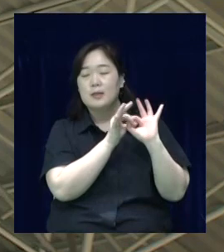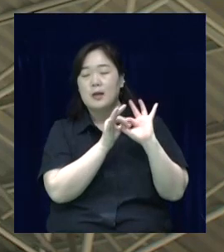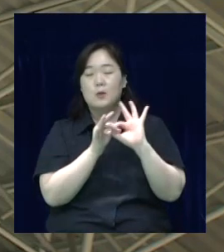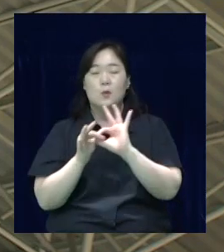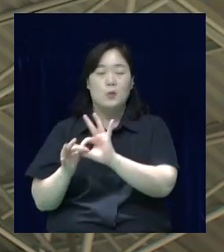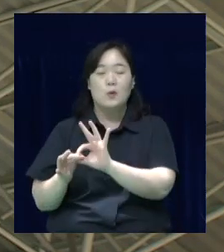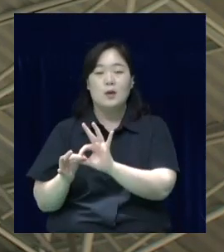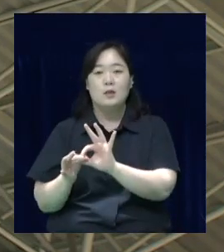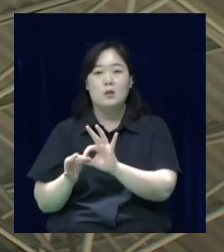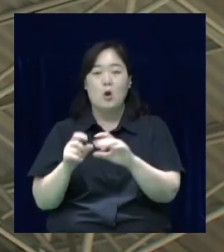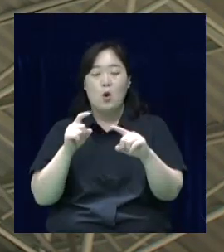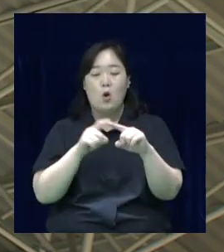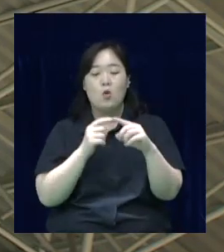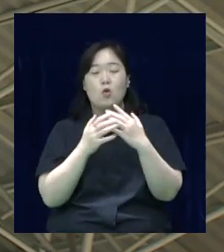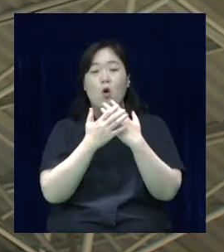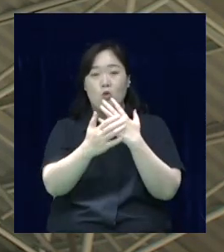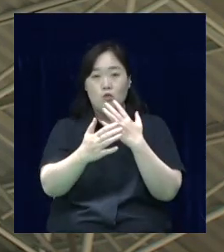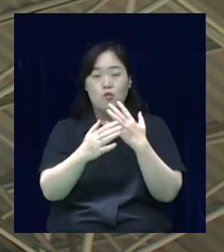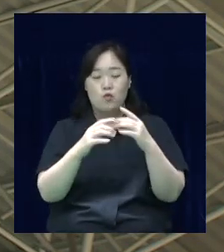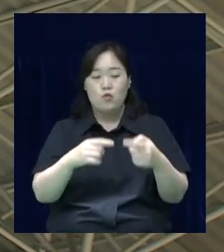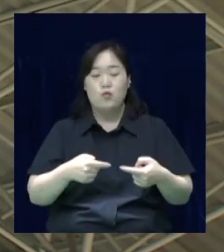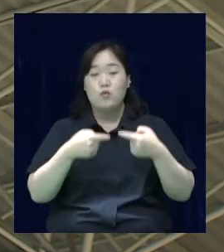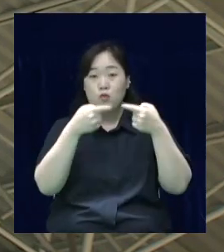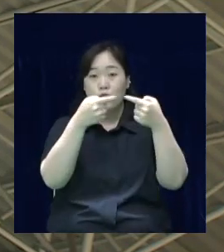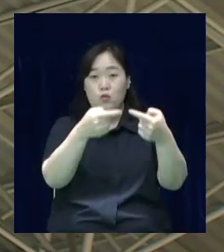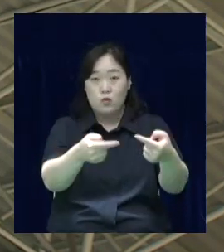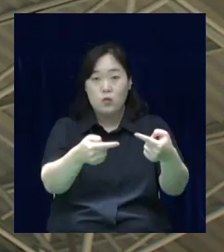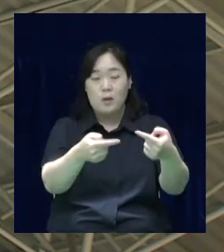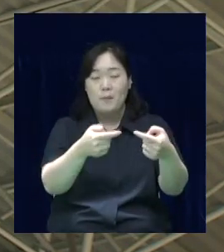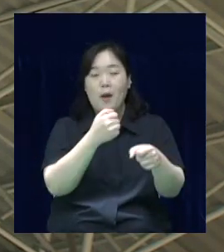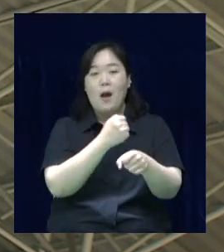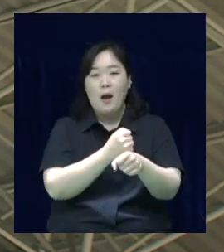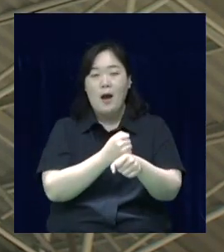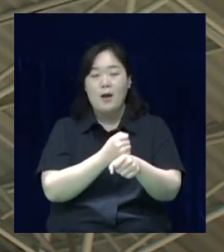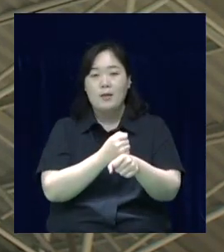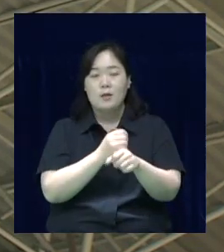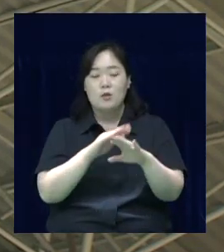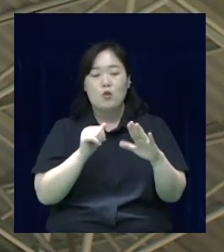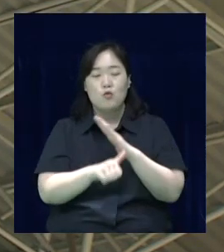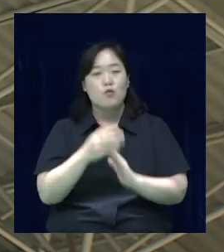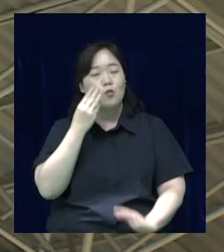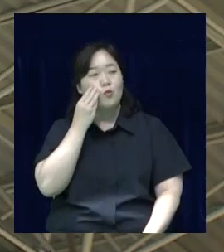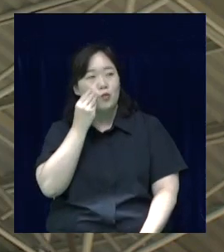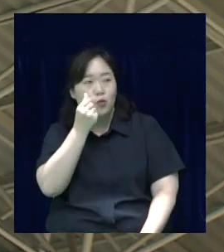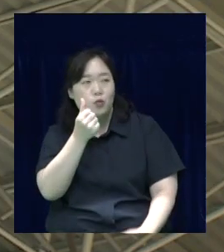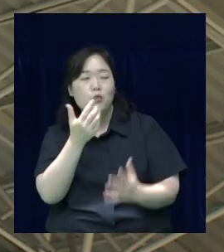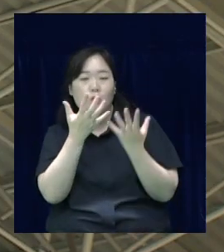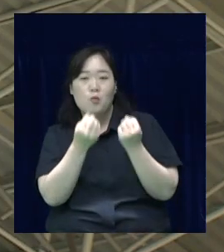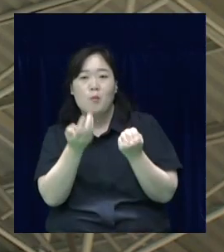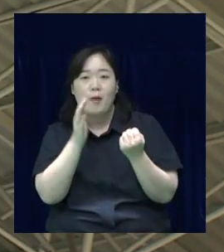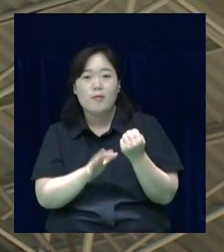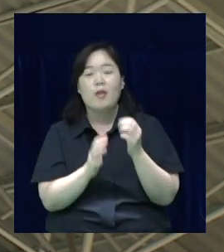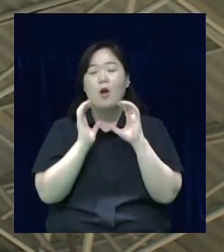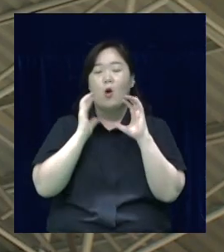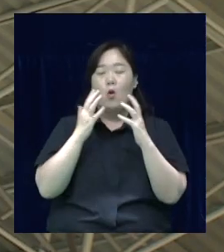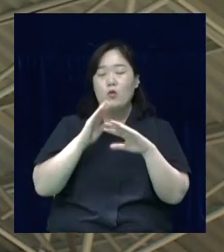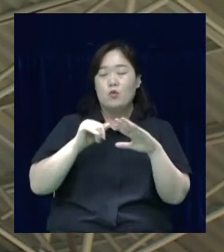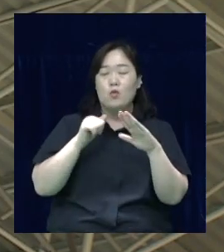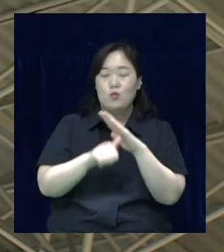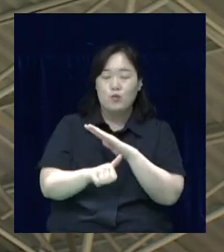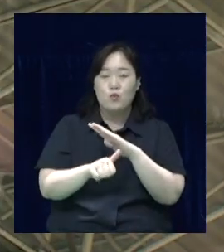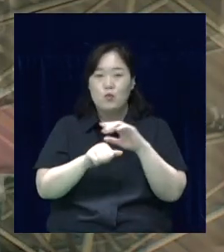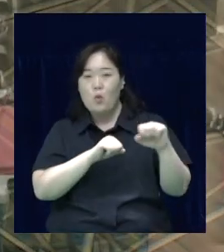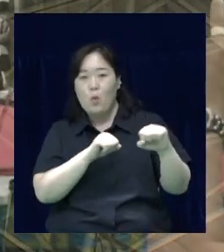이 선수권 대회에 참가하는 선수를 봤을 때 얼굴이 좀 익숙한 선수들도 많을 텐데 아무래도 이런 어린 선수들의 활약을